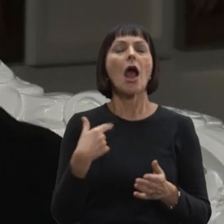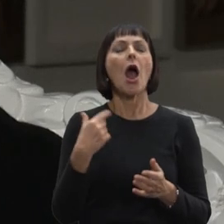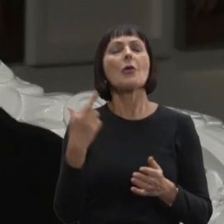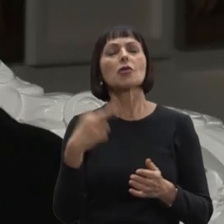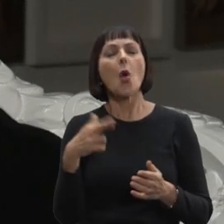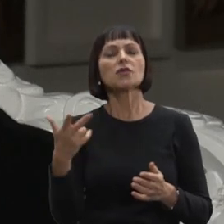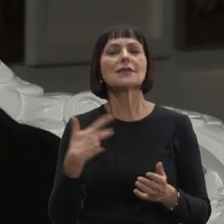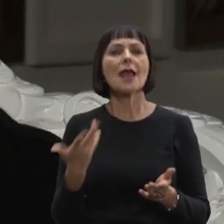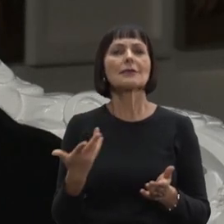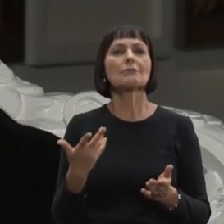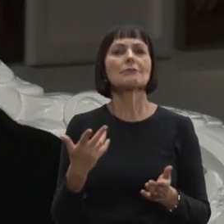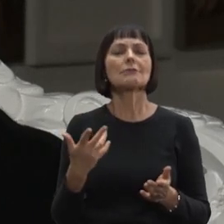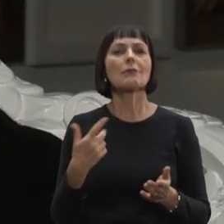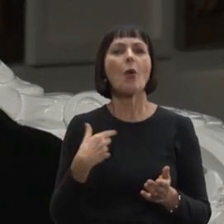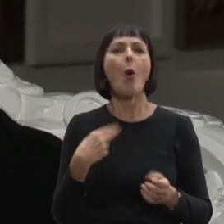pełniła rodzaj